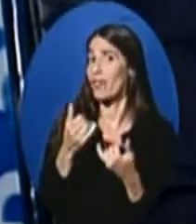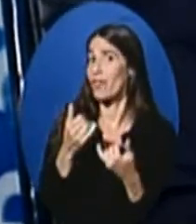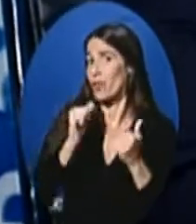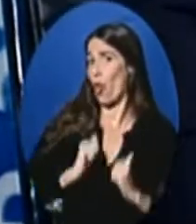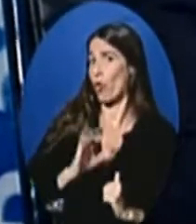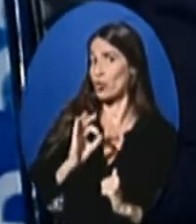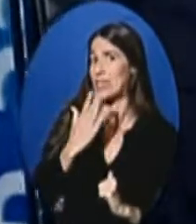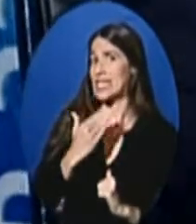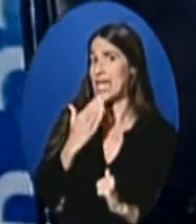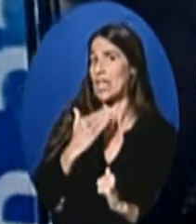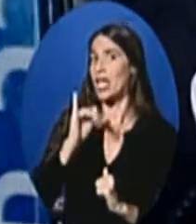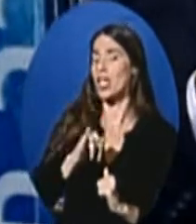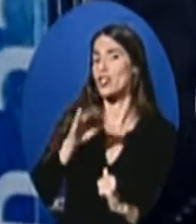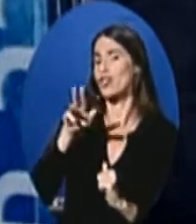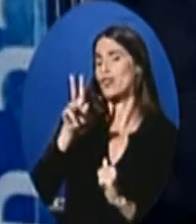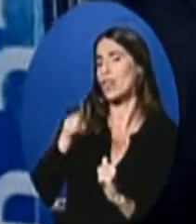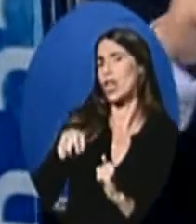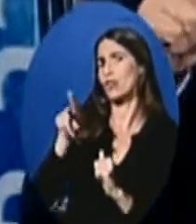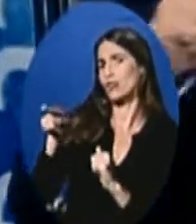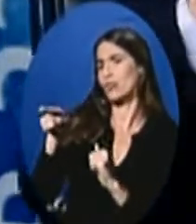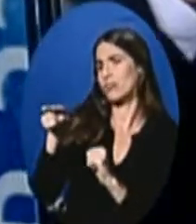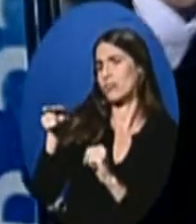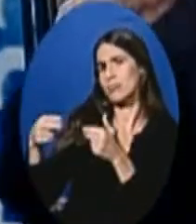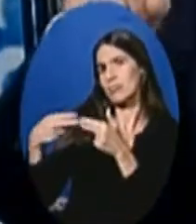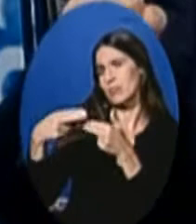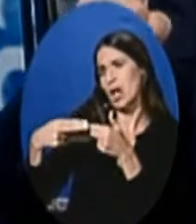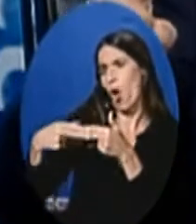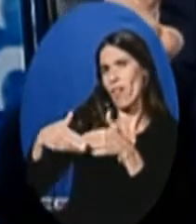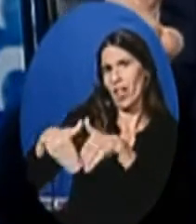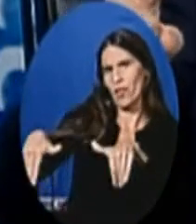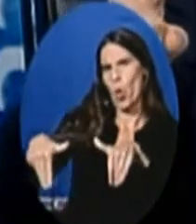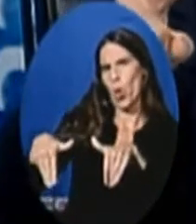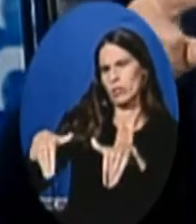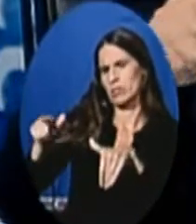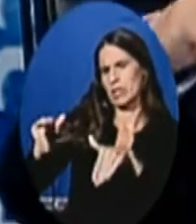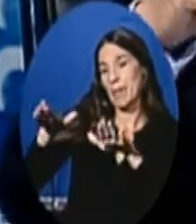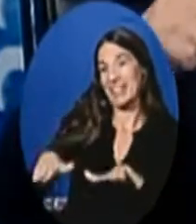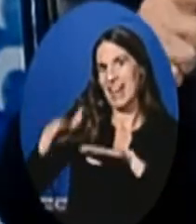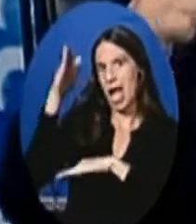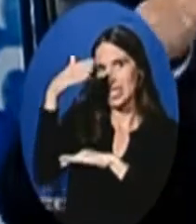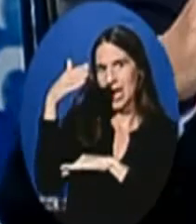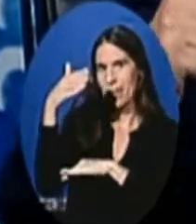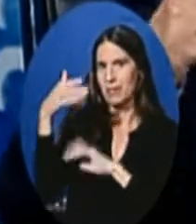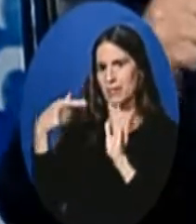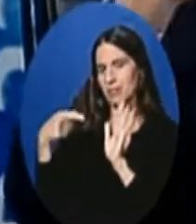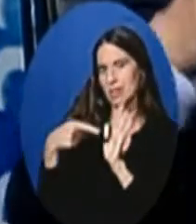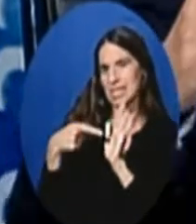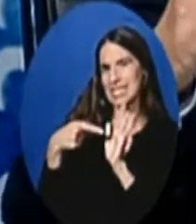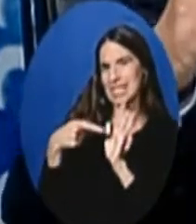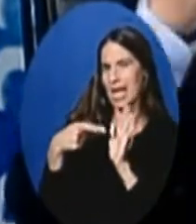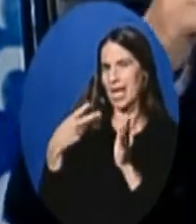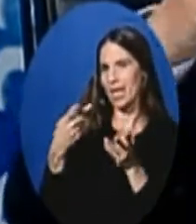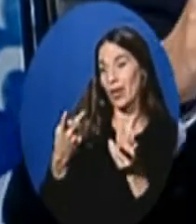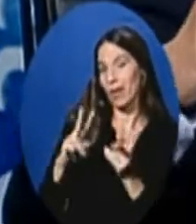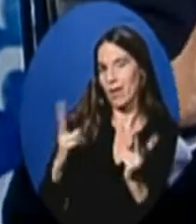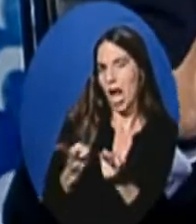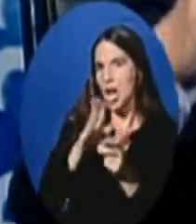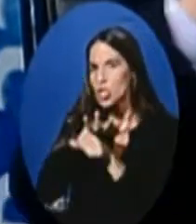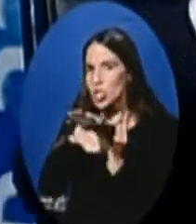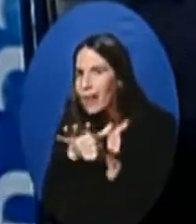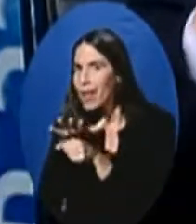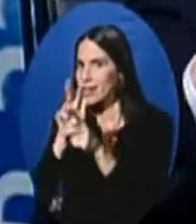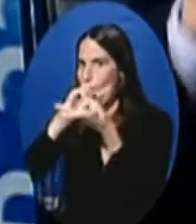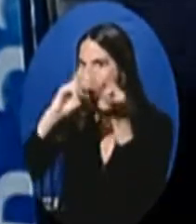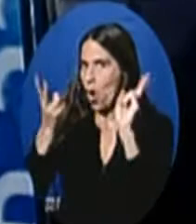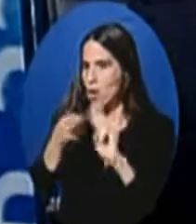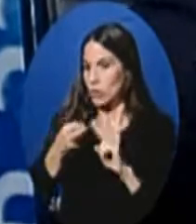נוח שיש ISIS סמוך לגבולותיה או מכל מקום שהמדינה האסלאמית פעילה במזרח התיכון, כי זה קל, מקל עליה לשכנע את העולם,